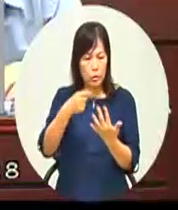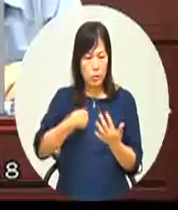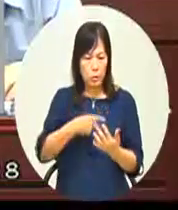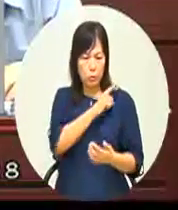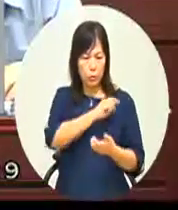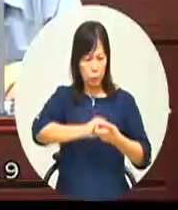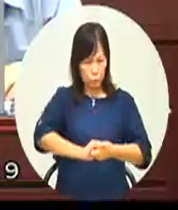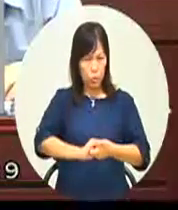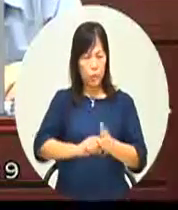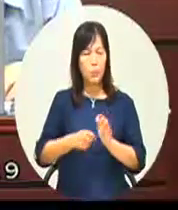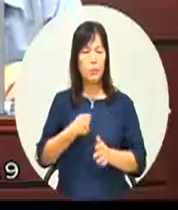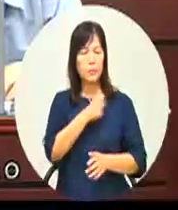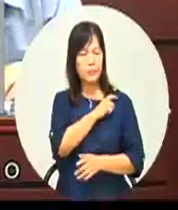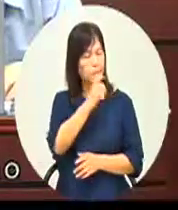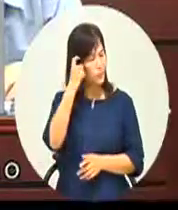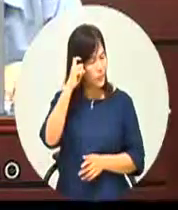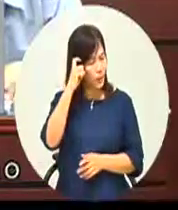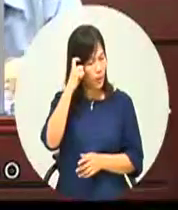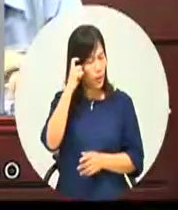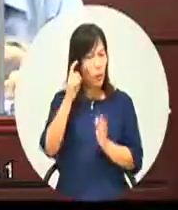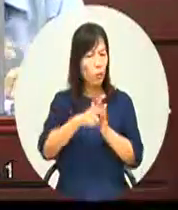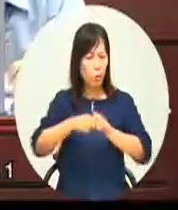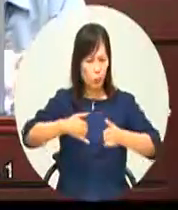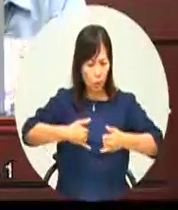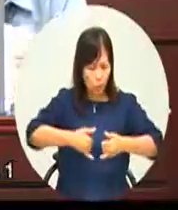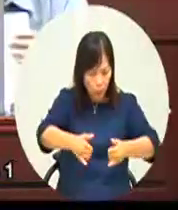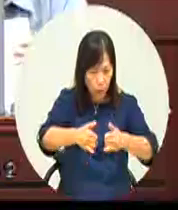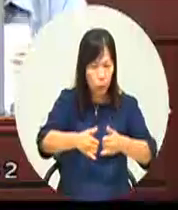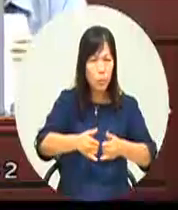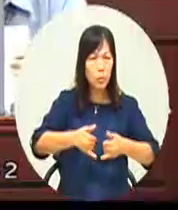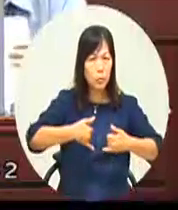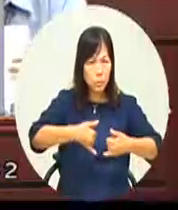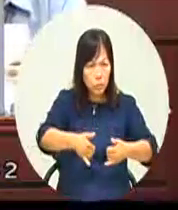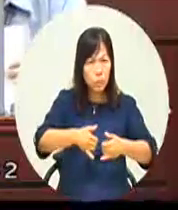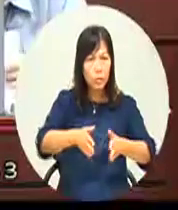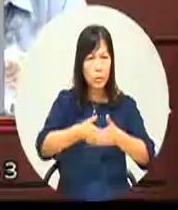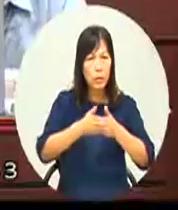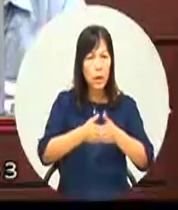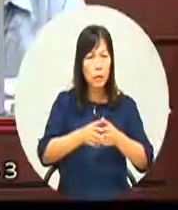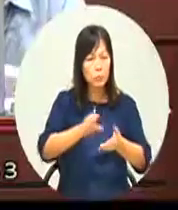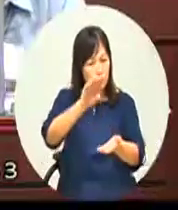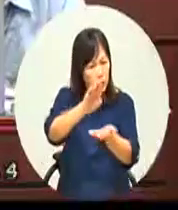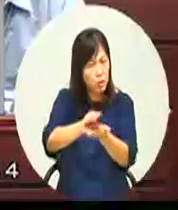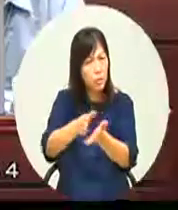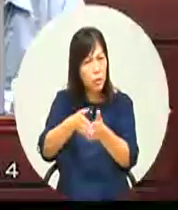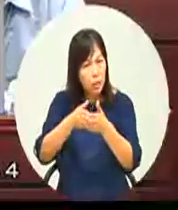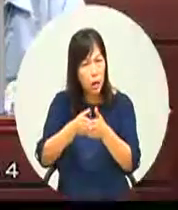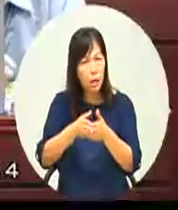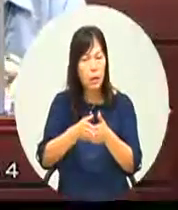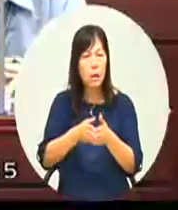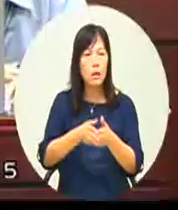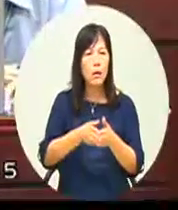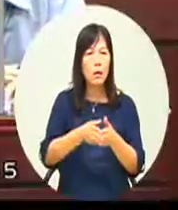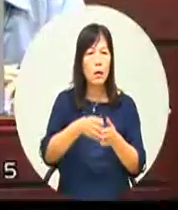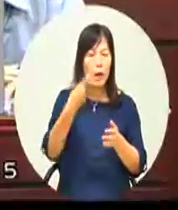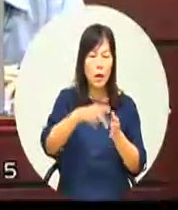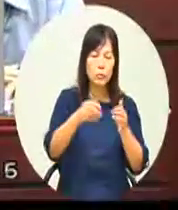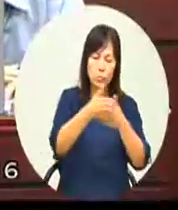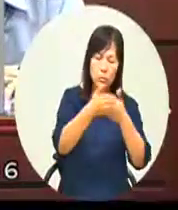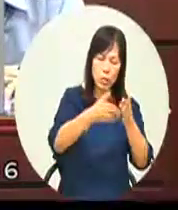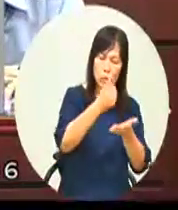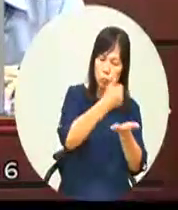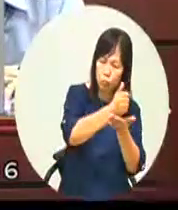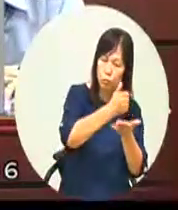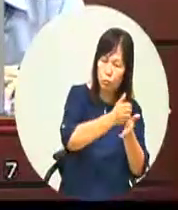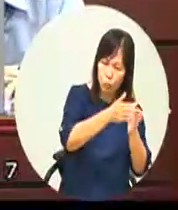上，我们可以去思考，到底道路是要用来停车用，还是用来交通运输用，